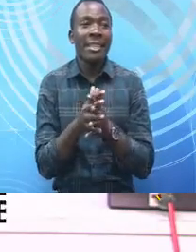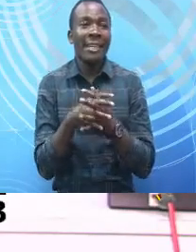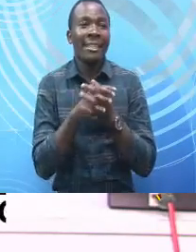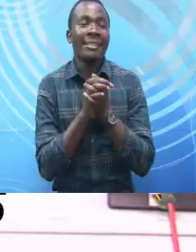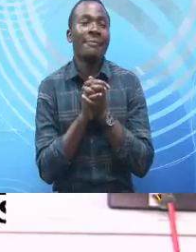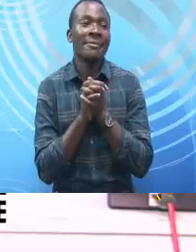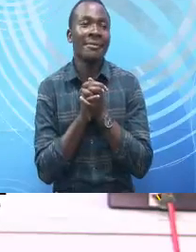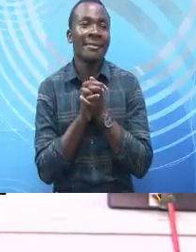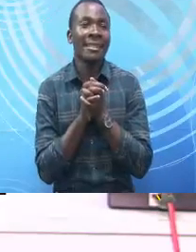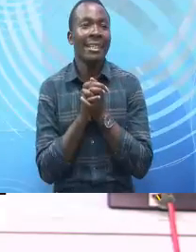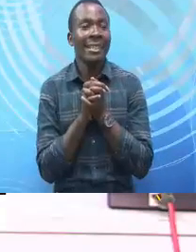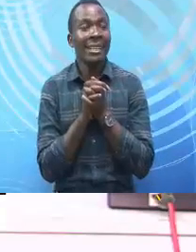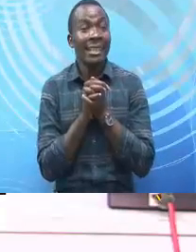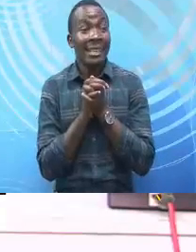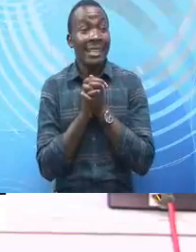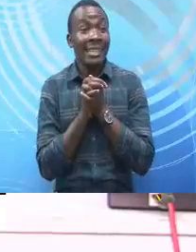Murakoze cyane.